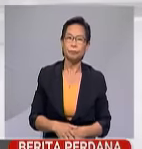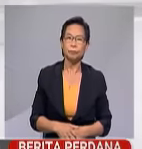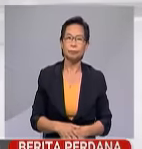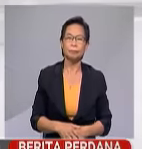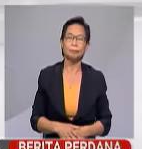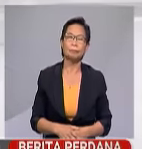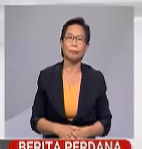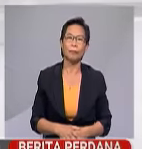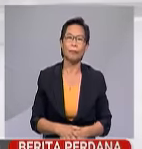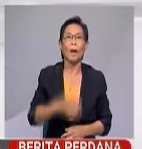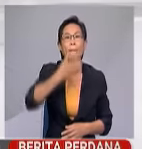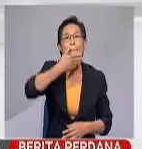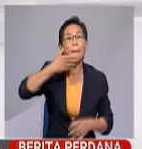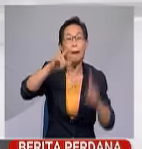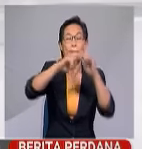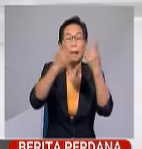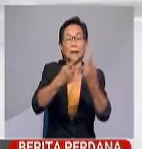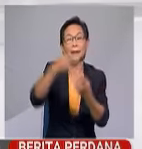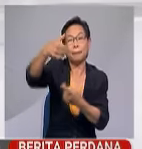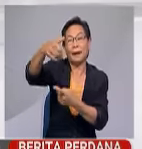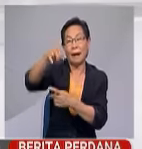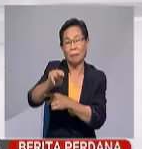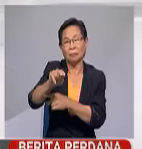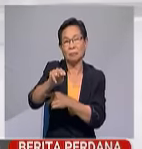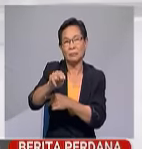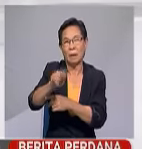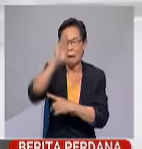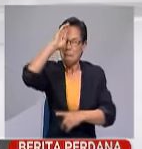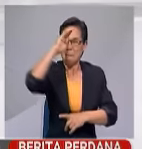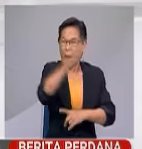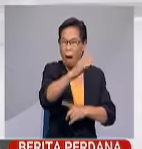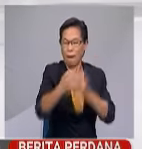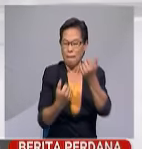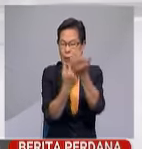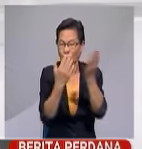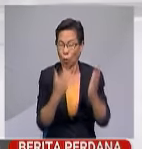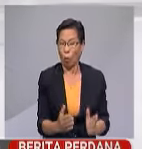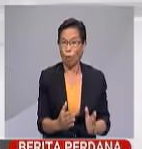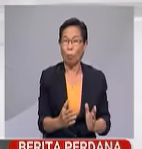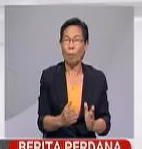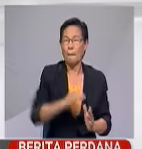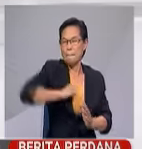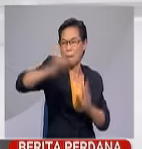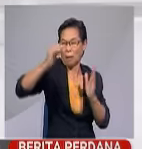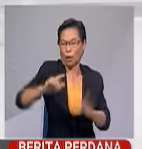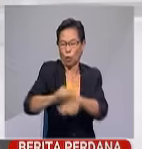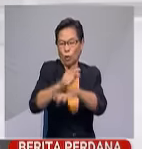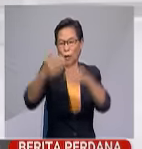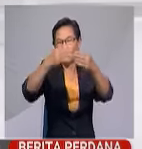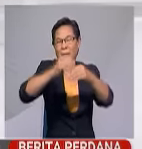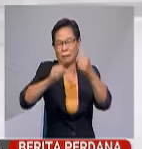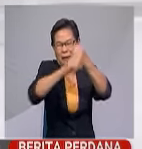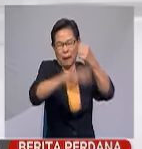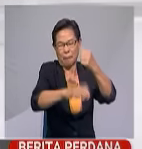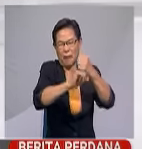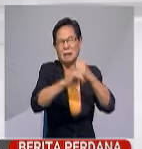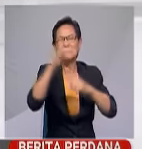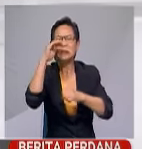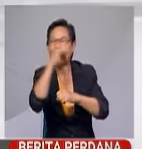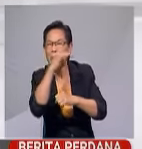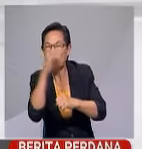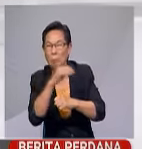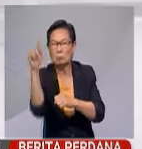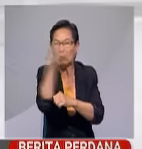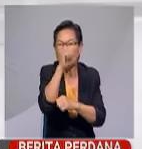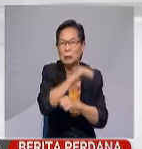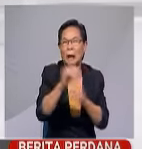Baik, sementara itu, pemuda Parti Amanah menemplak jentera pilihan raya pembangkang yang menggunakan kempen berbentuk fitnah,